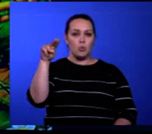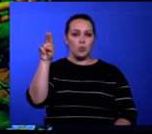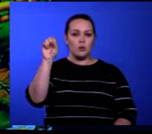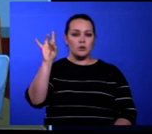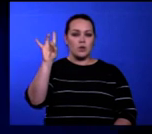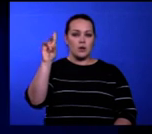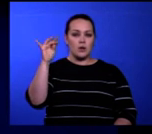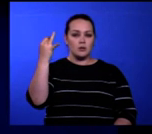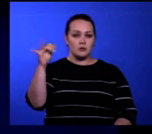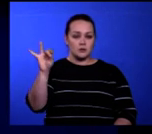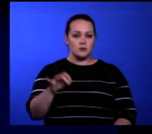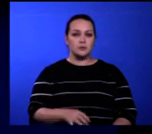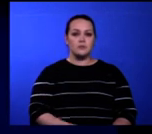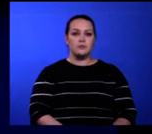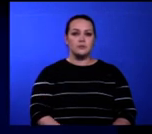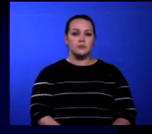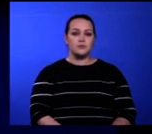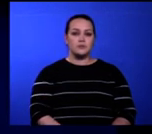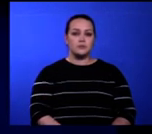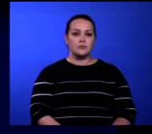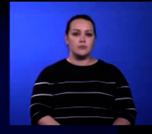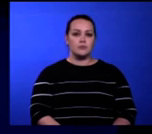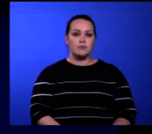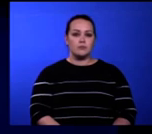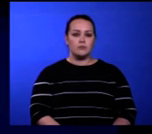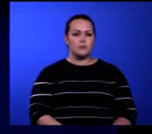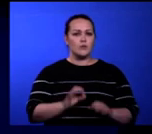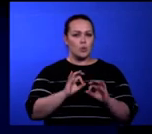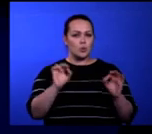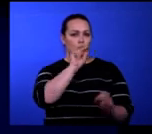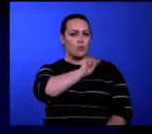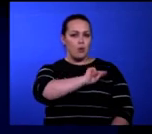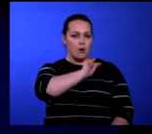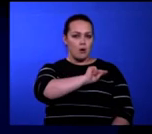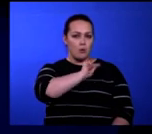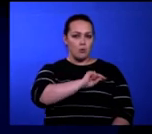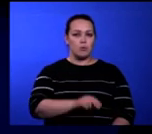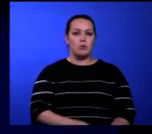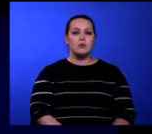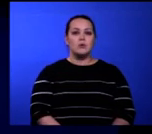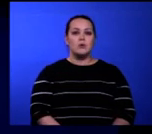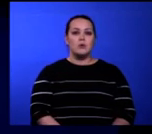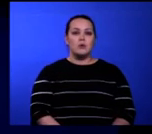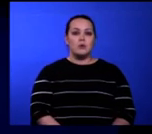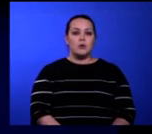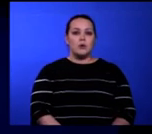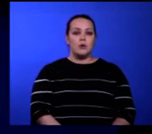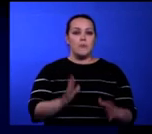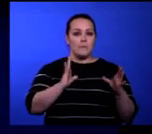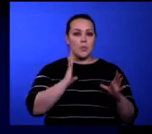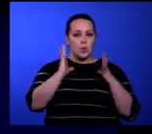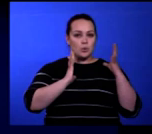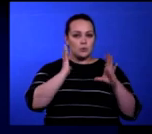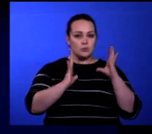Замечательно. Ну что ж, мы хорошо поработали, и я вам предлагаю немножечко размяться. Если